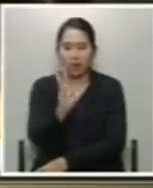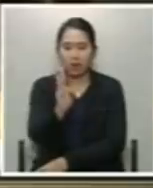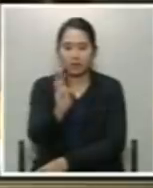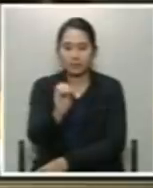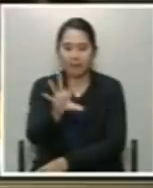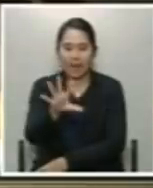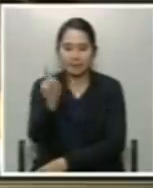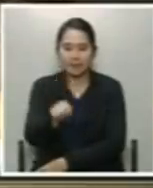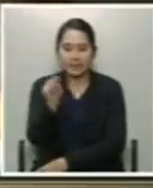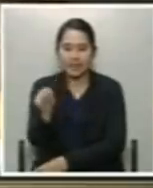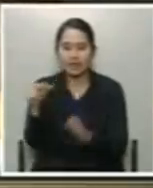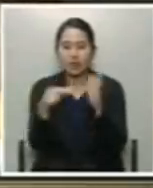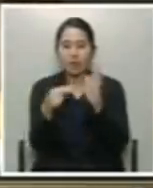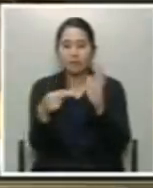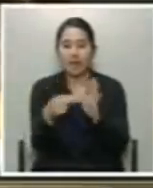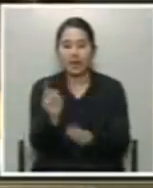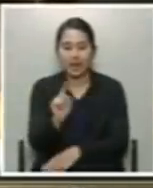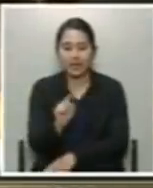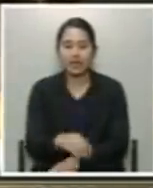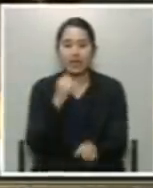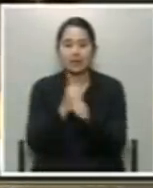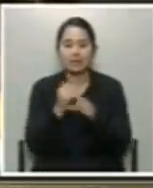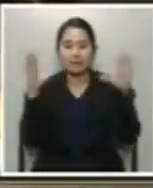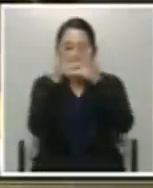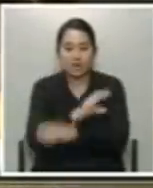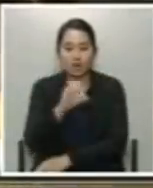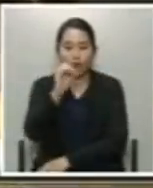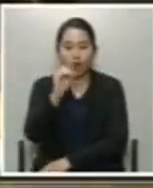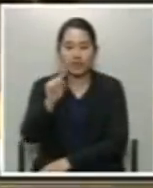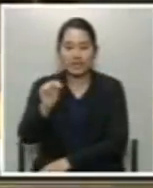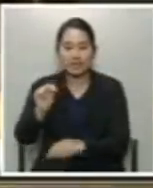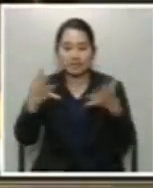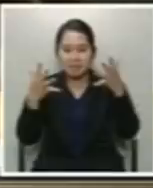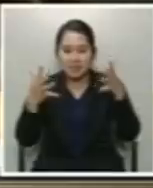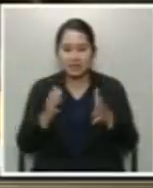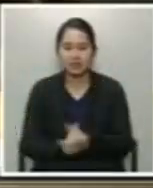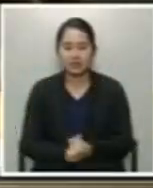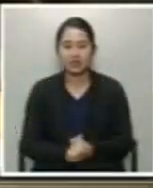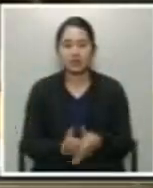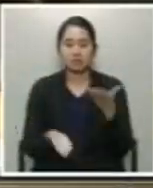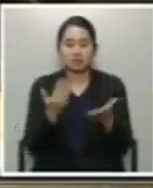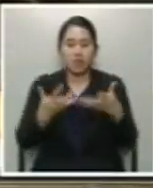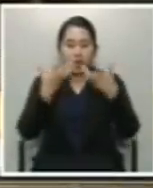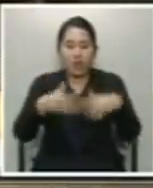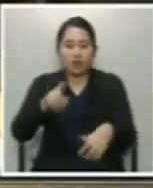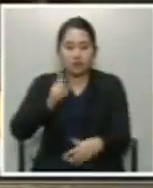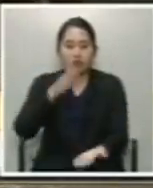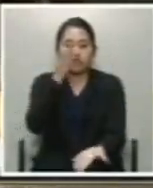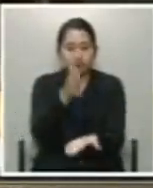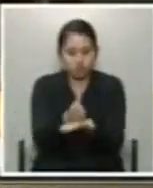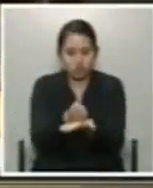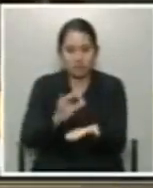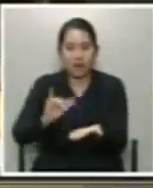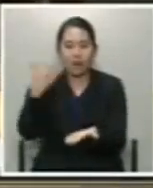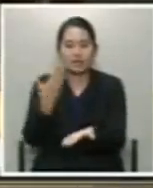65% นั่นหมายความว่าจะไม่มี OT และหลายโรงงานอาจจะต้องหยุดงานเป็นบางวันและจ่ายค่าจ้างบางส่